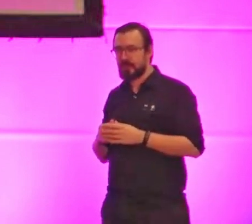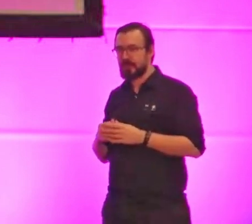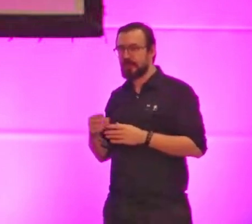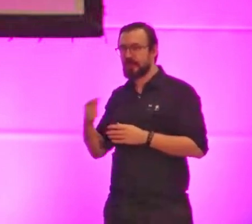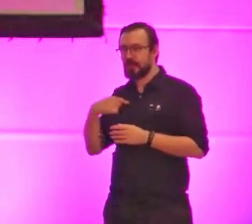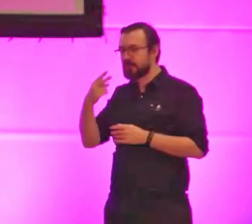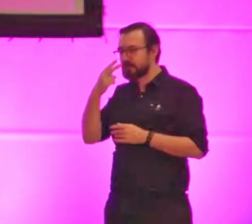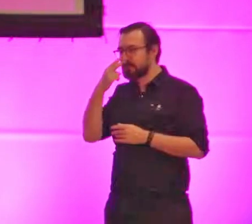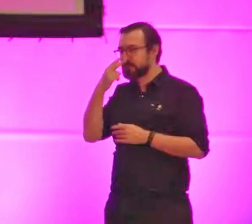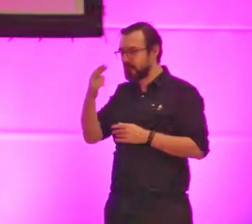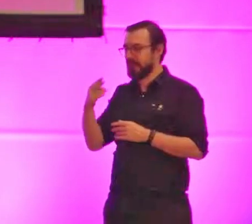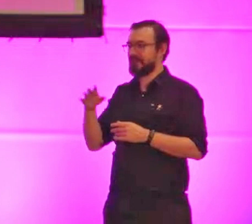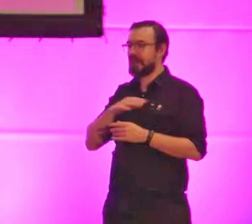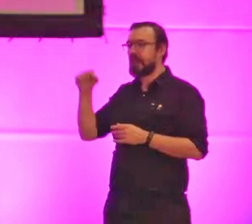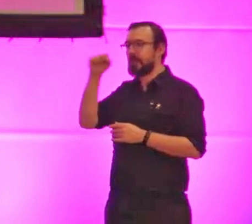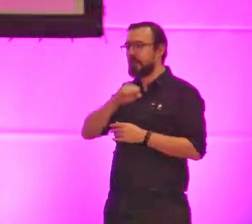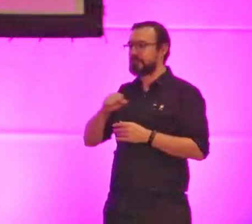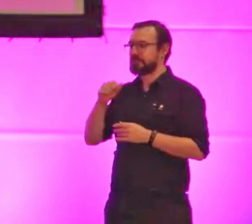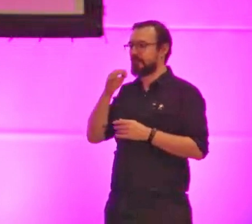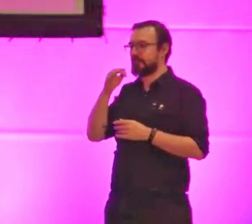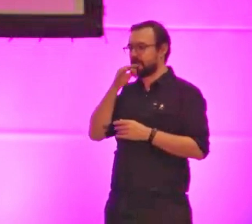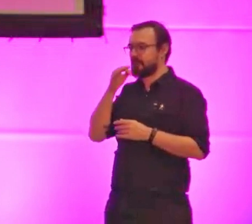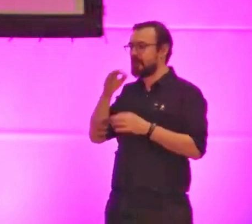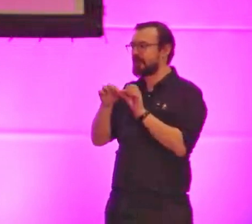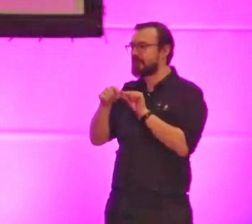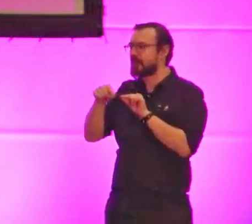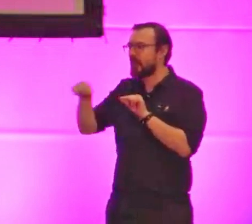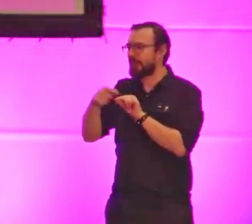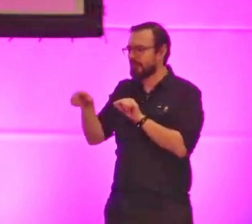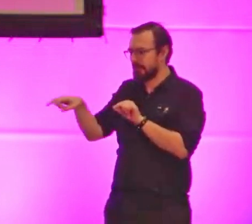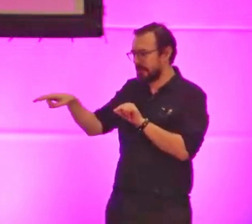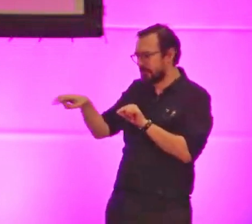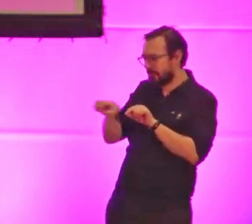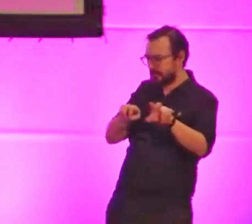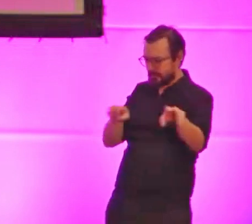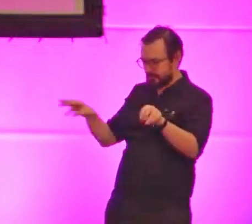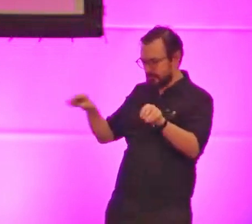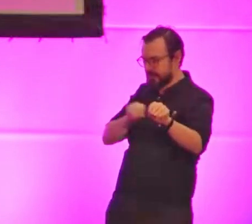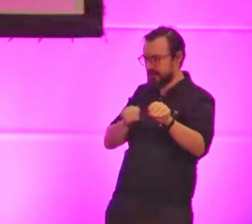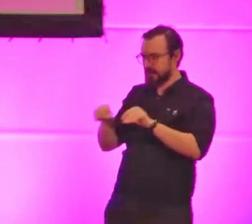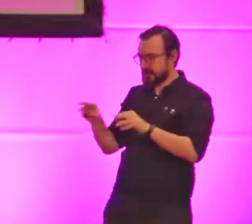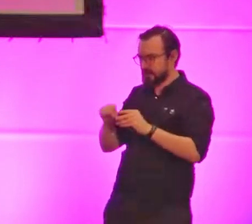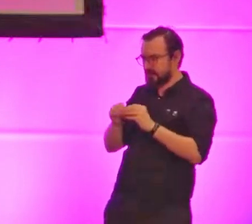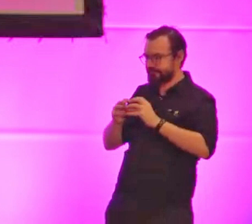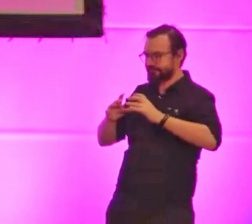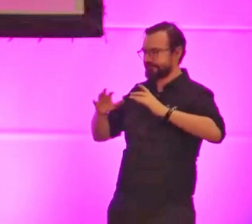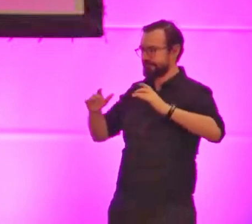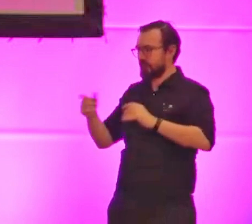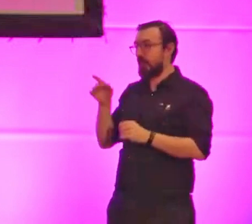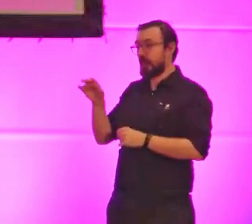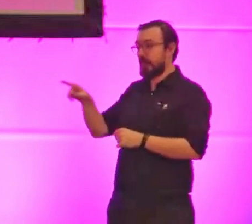Jag insåg att det var massor av trådar att dra i det här. Och han började titta på det här. Han blev väldigt